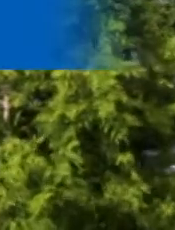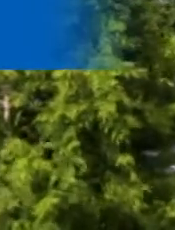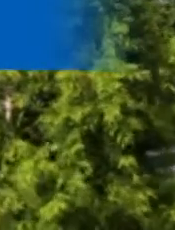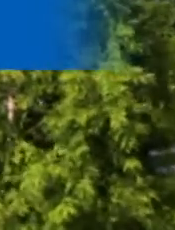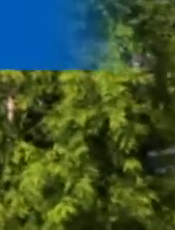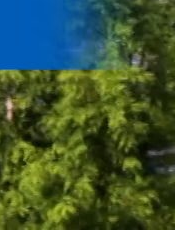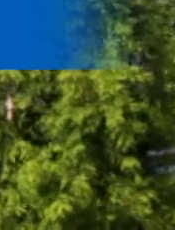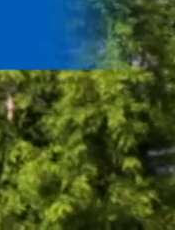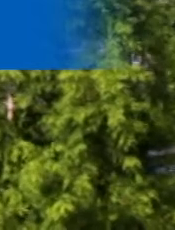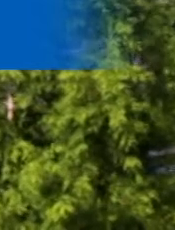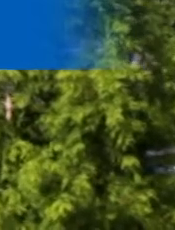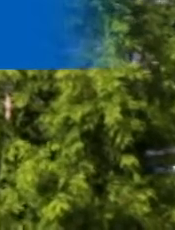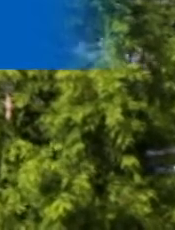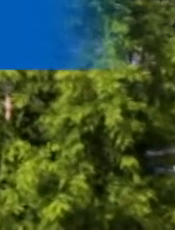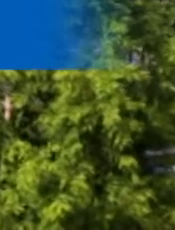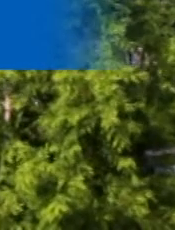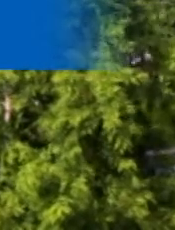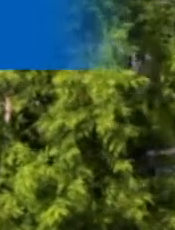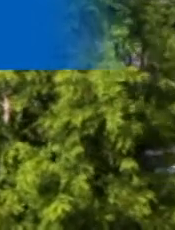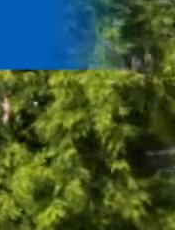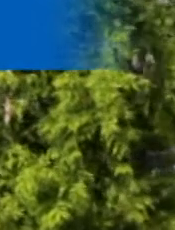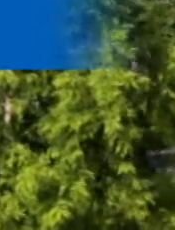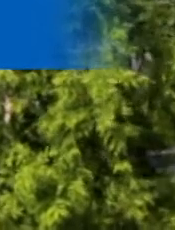동대문구가 문화체육관광부가 주최하고